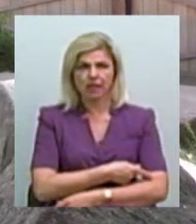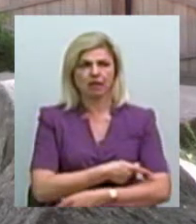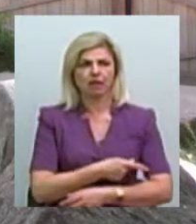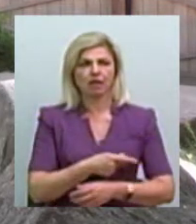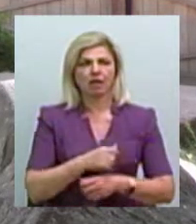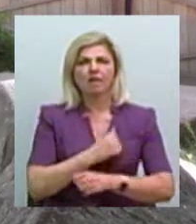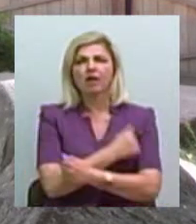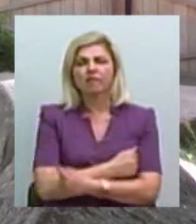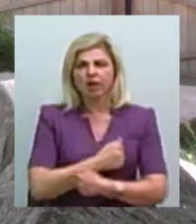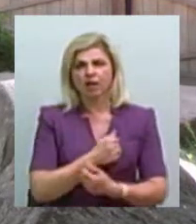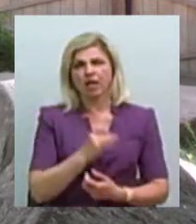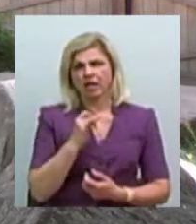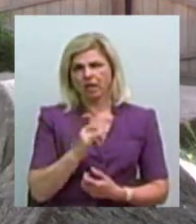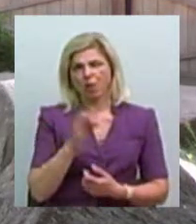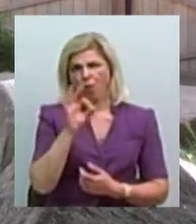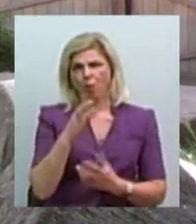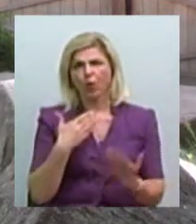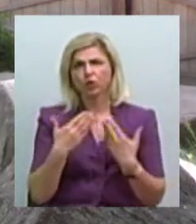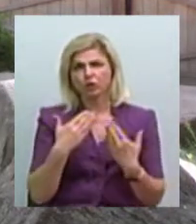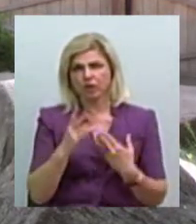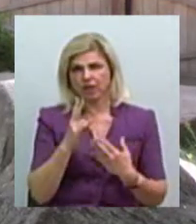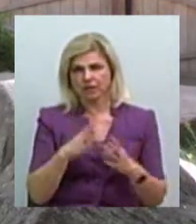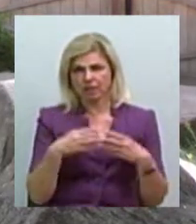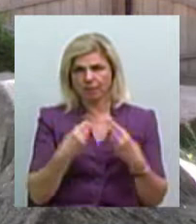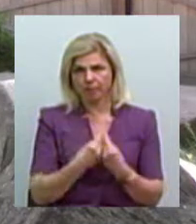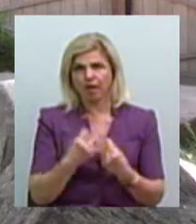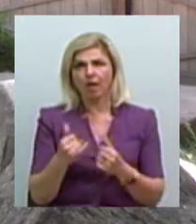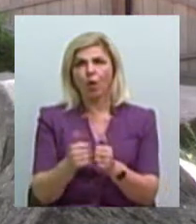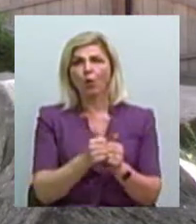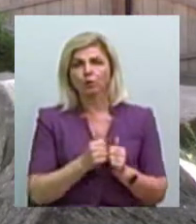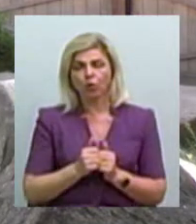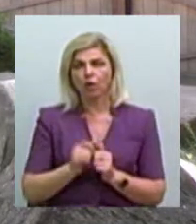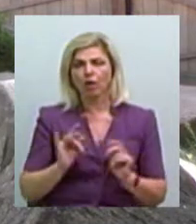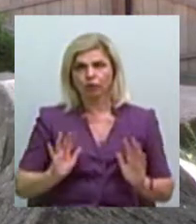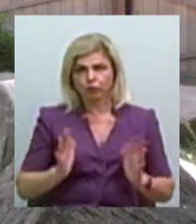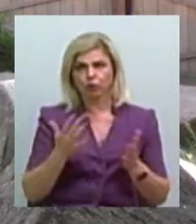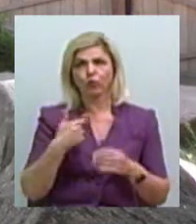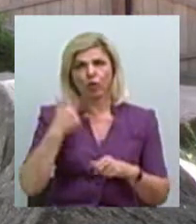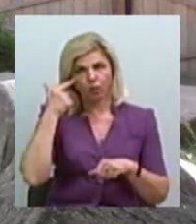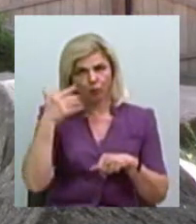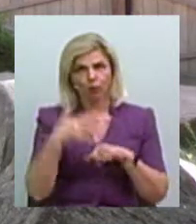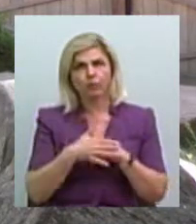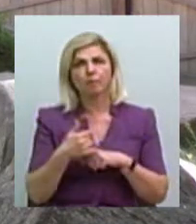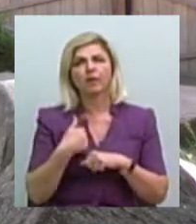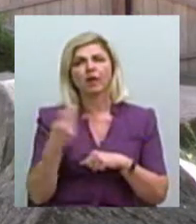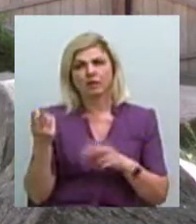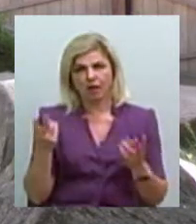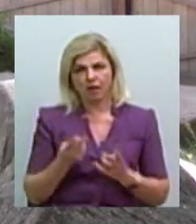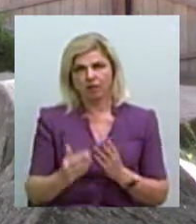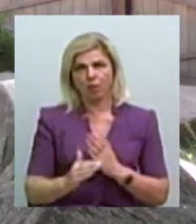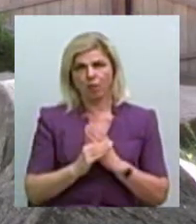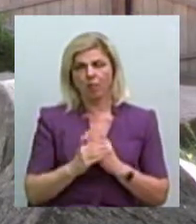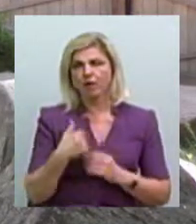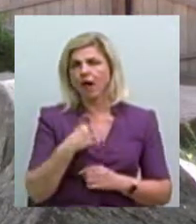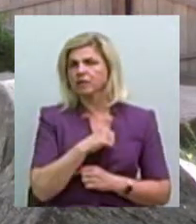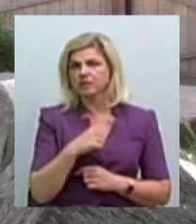всілякі щодо своєї сім'ї, взагалі свого оточення. І я в якийсь один момент зрозумів, що мені потрібна допомога. Я з цим не